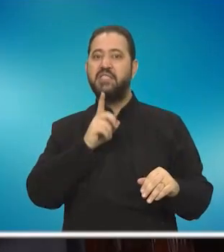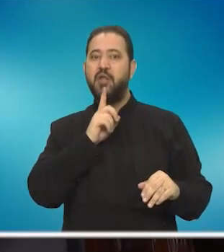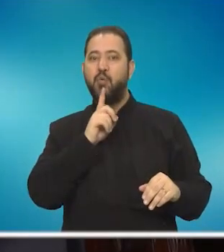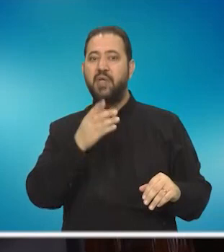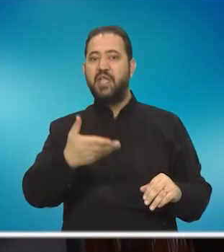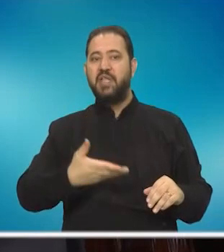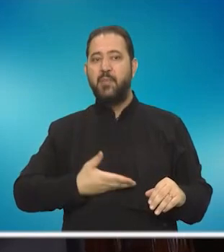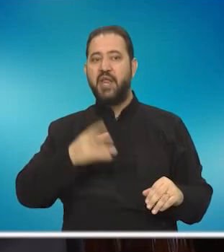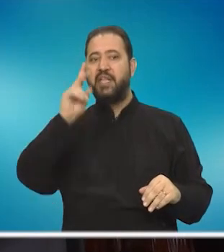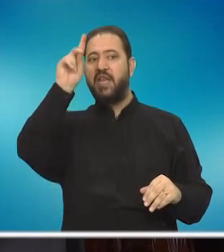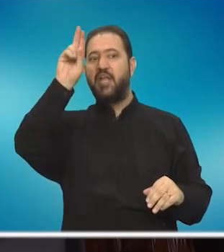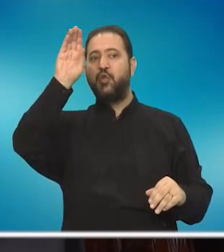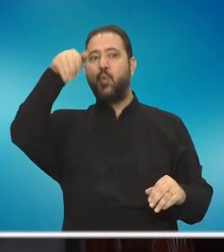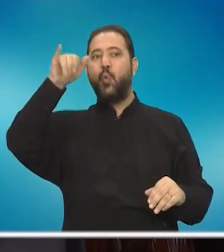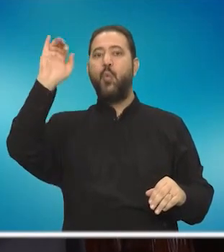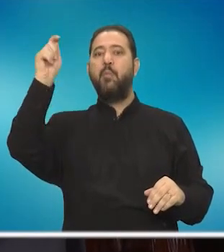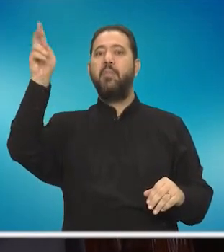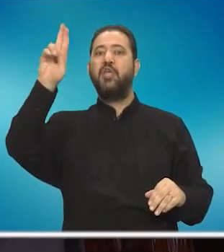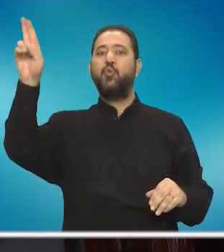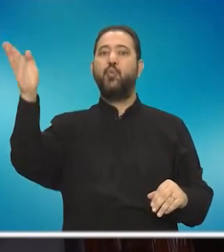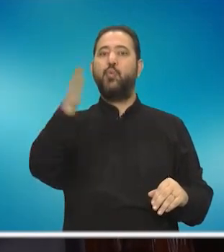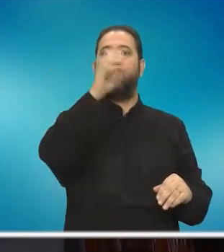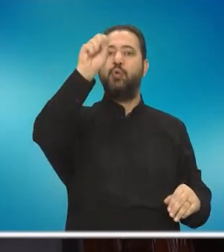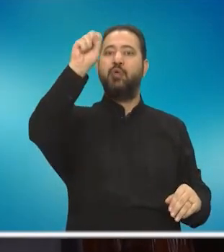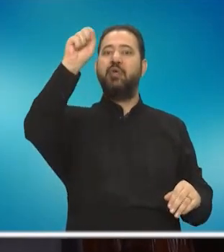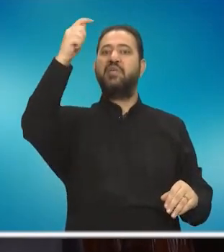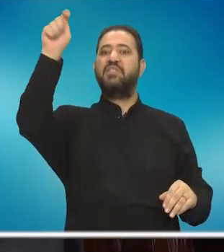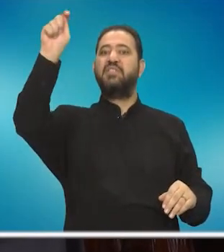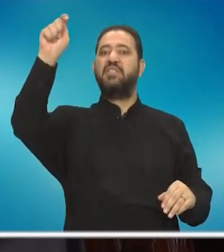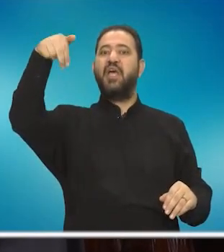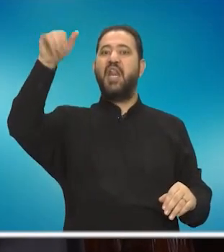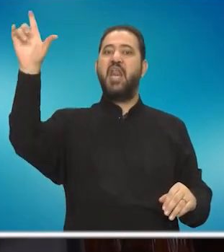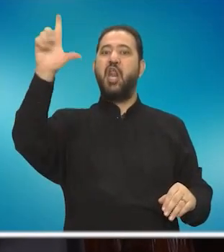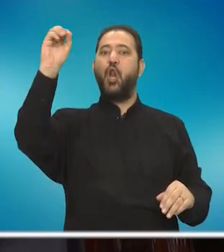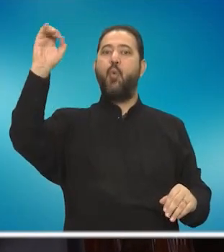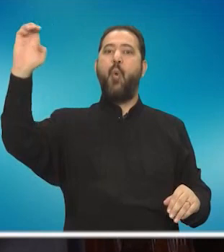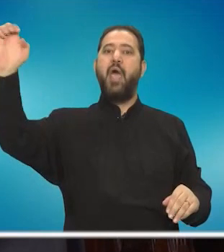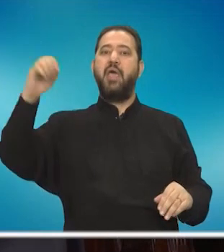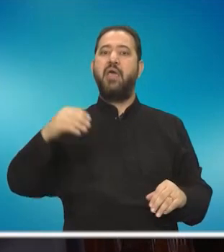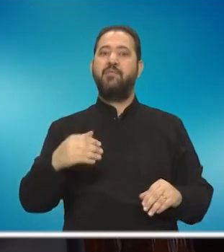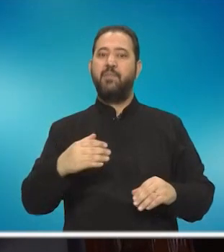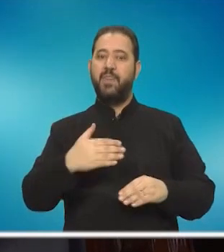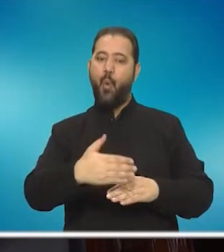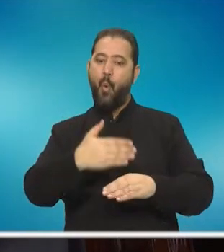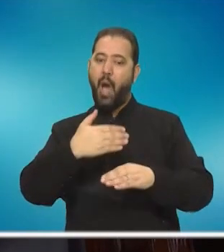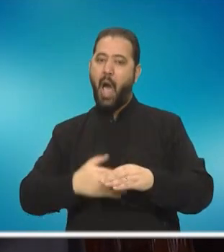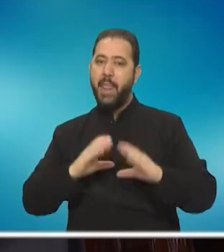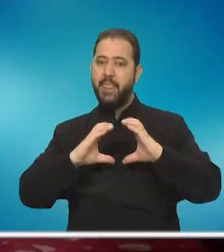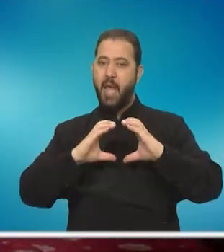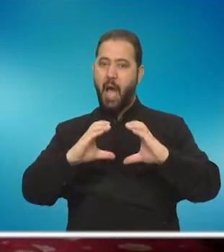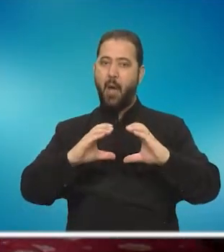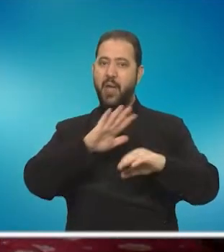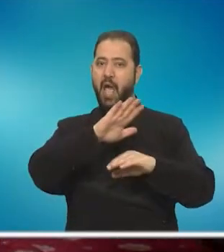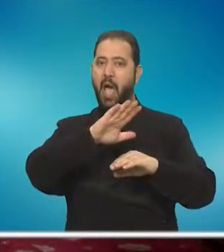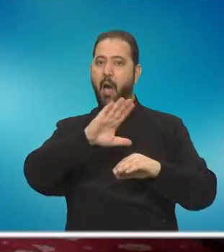Părintele Stăniloae, o anticameră a împărăției cerurilor, o anticameră a